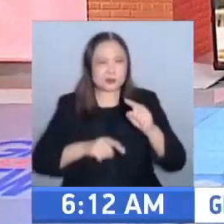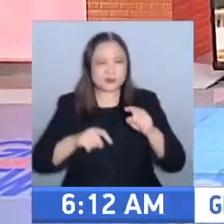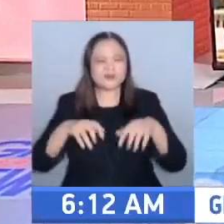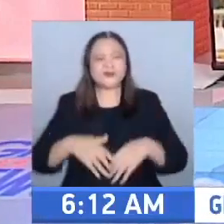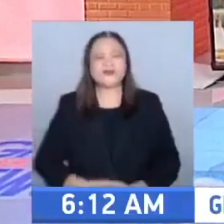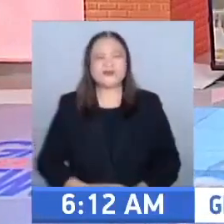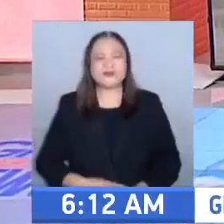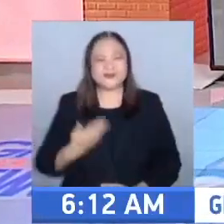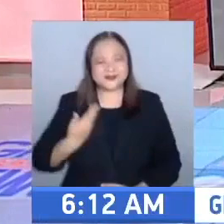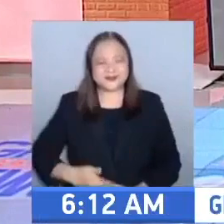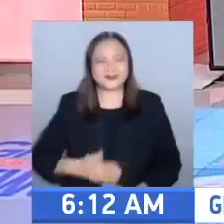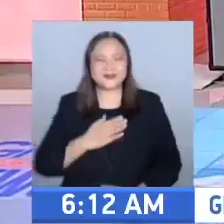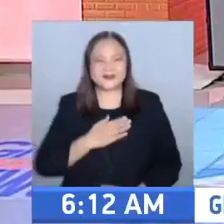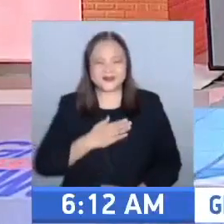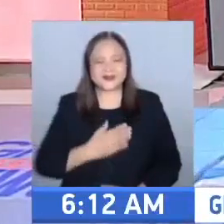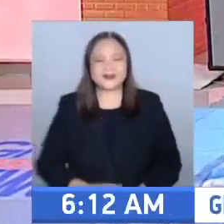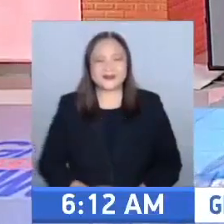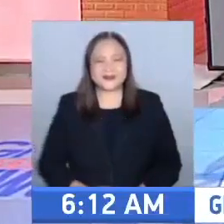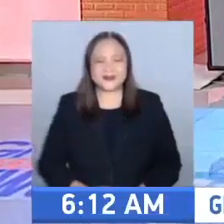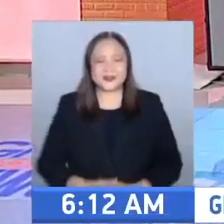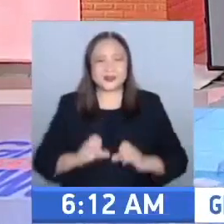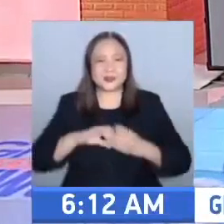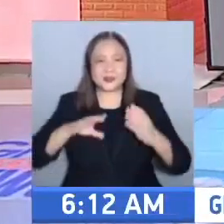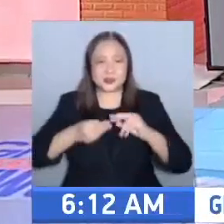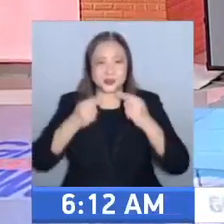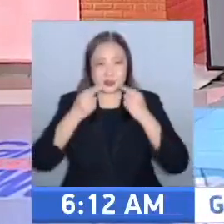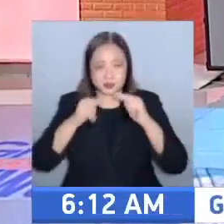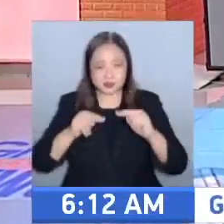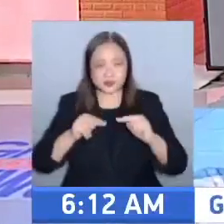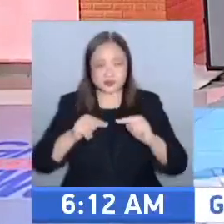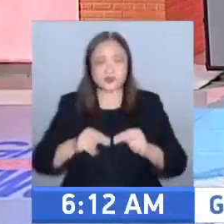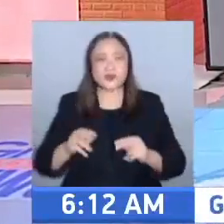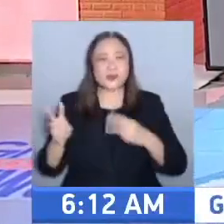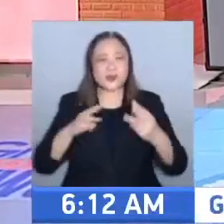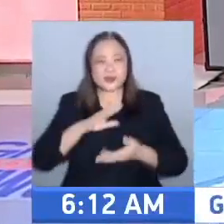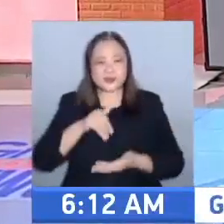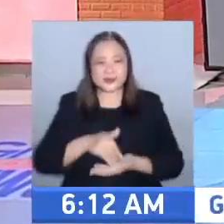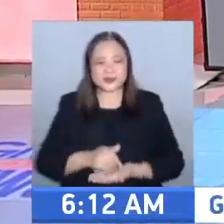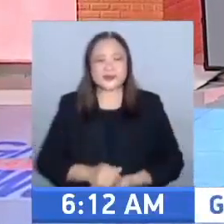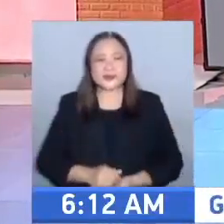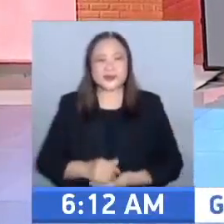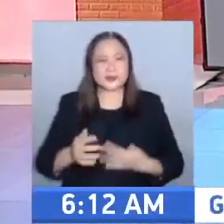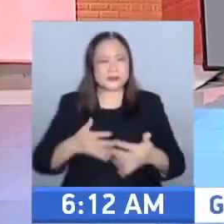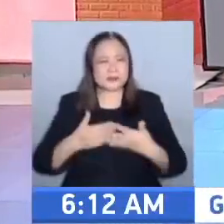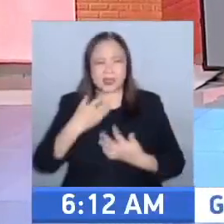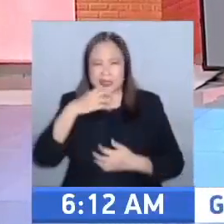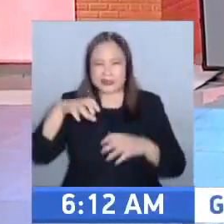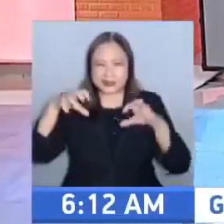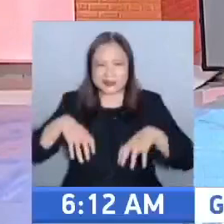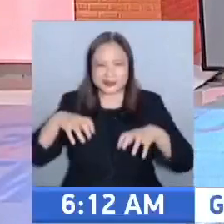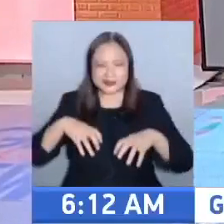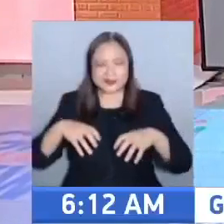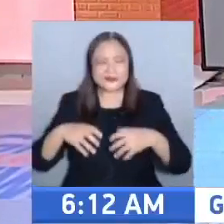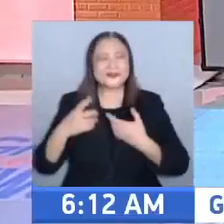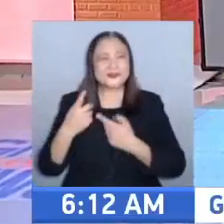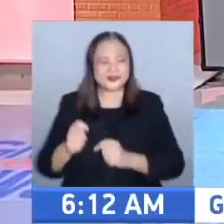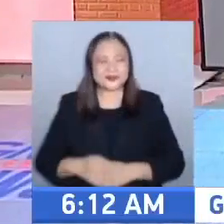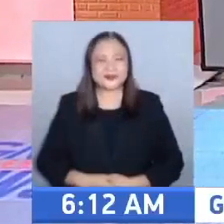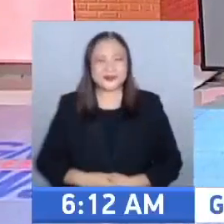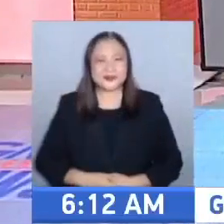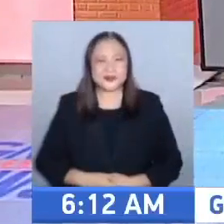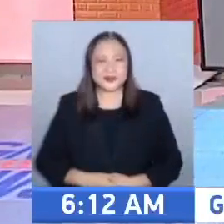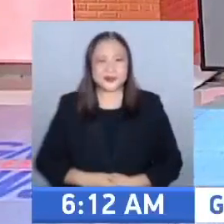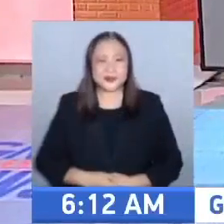perera para sa gem integrated news weather Center maasahan ano man ang panahon know the weather before you